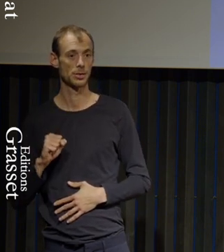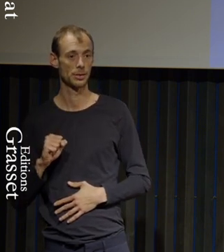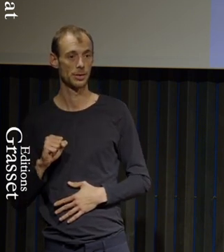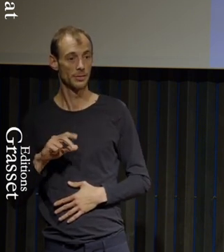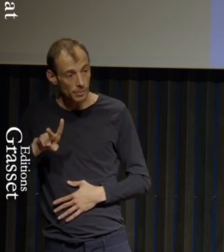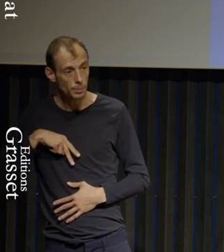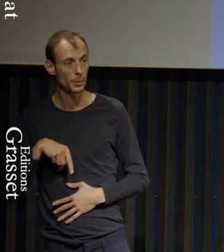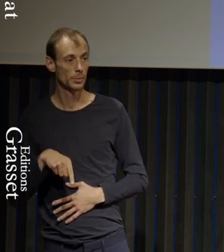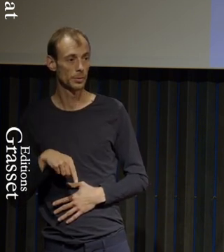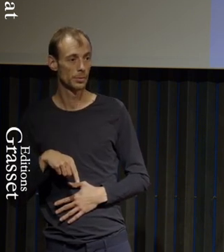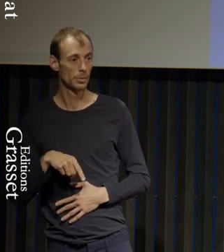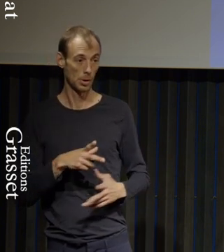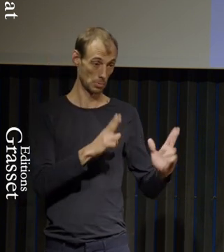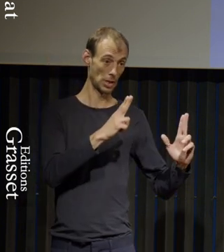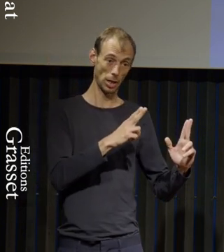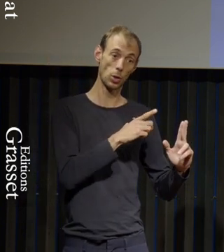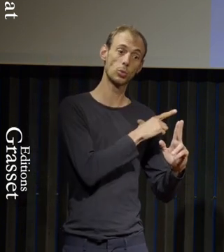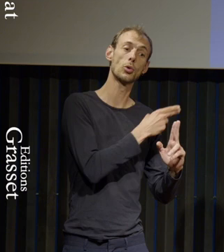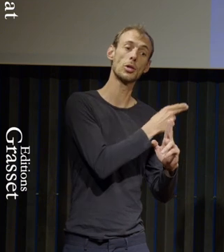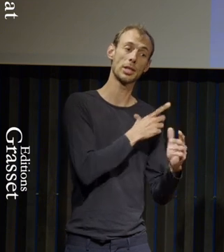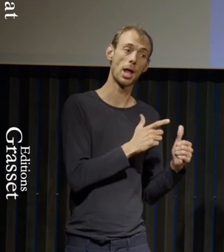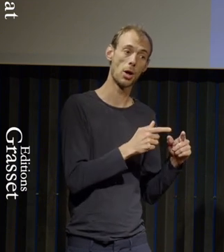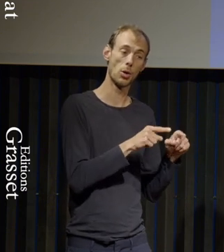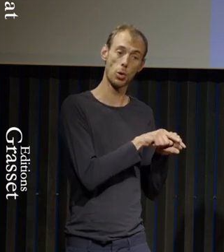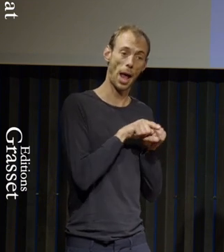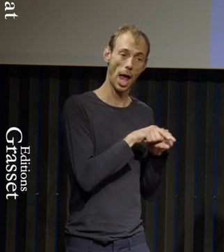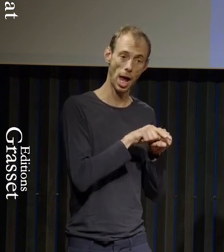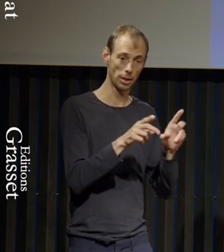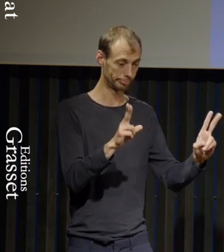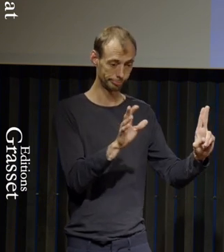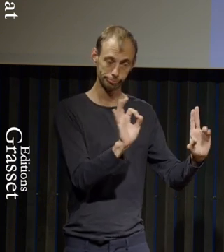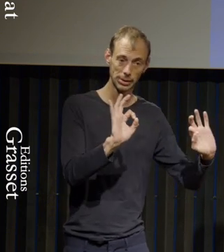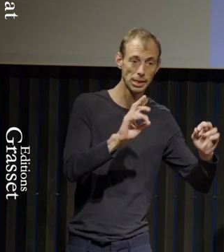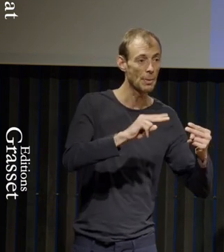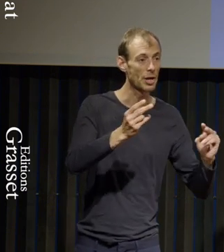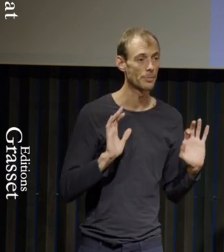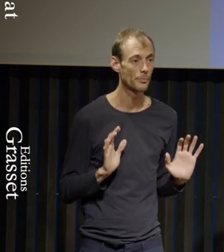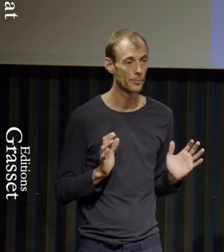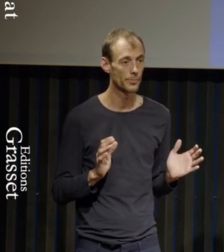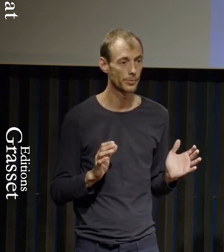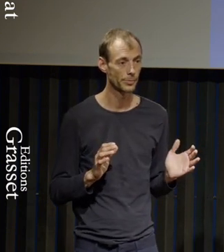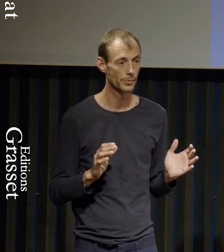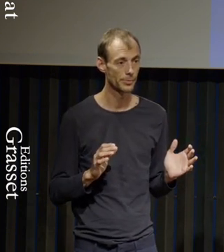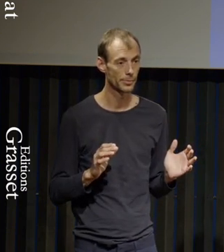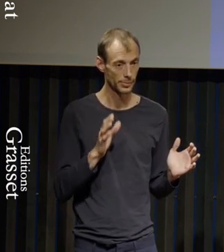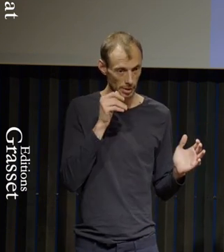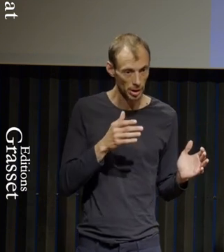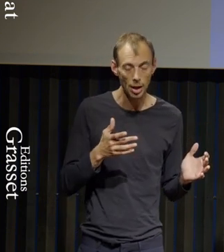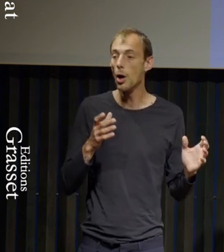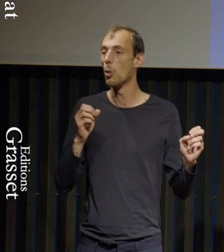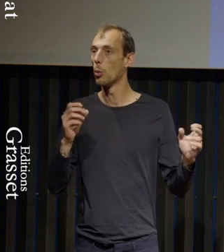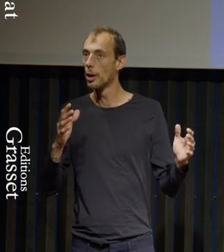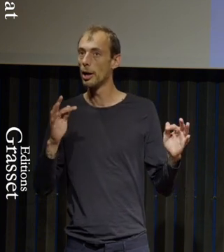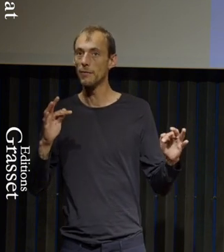notre espèce. Donc, on a un paysage général qui nous dit ce lien folie et créativité, c'est pas un